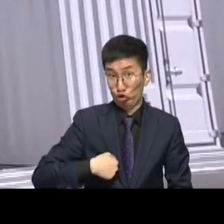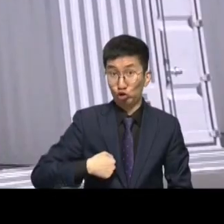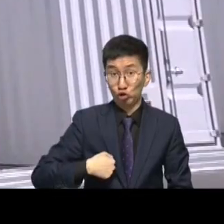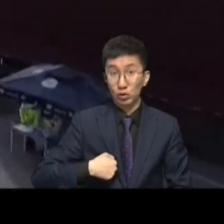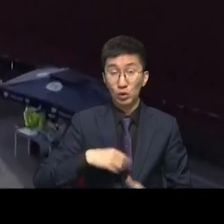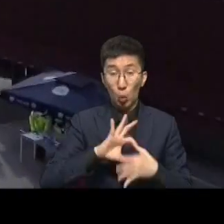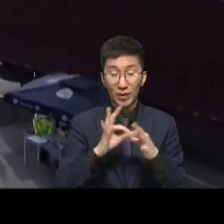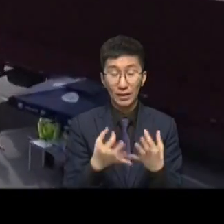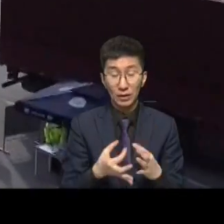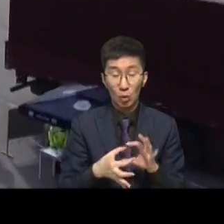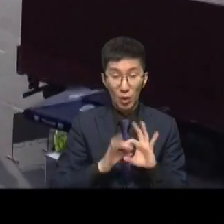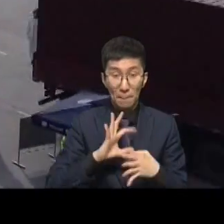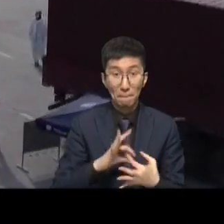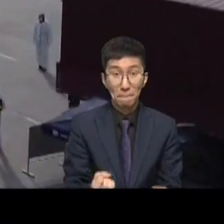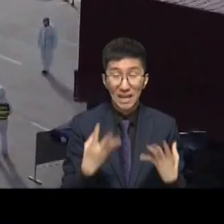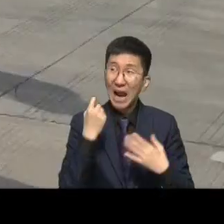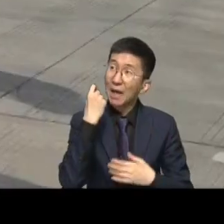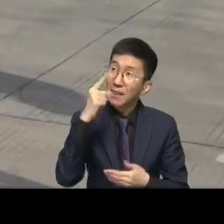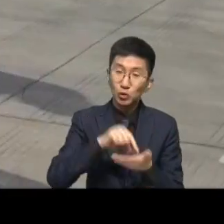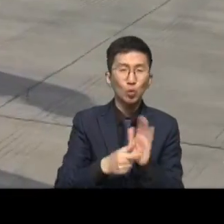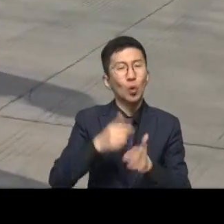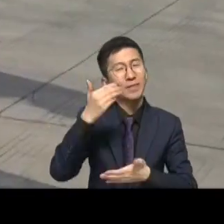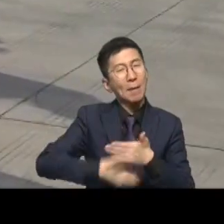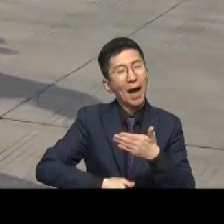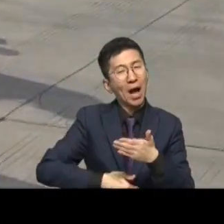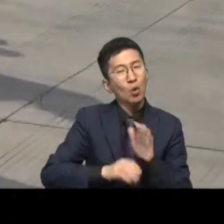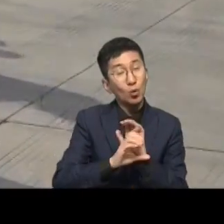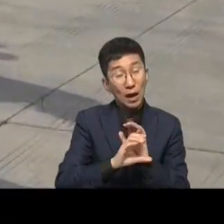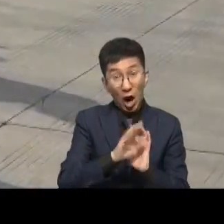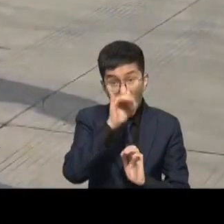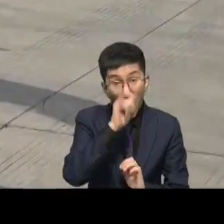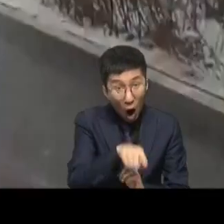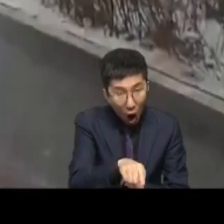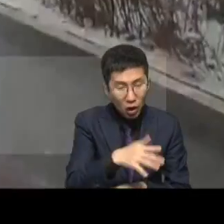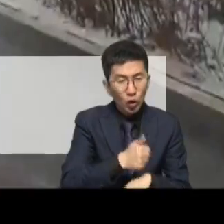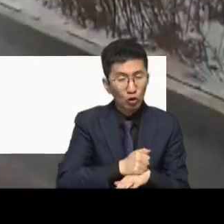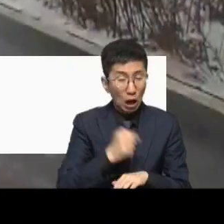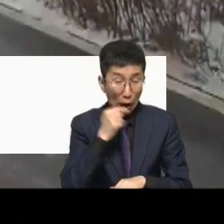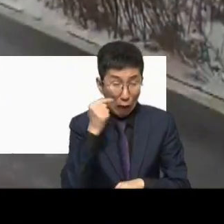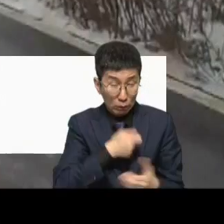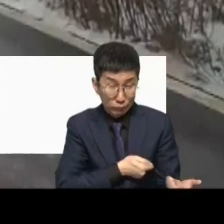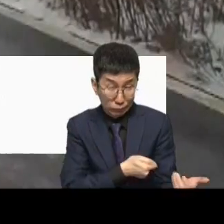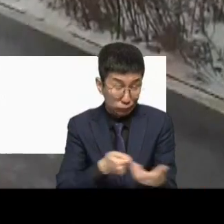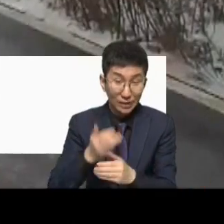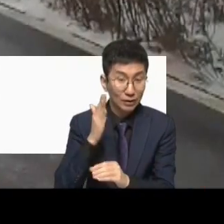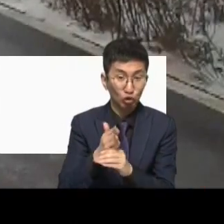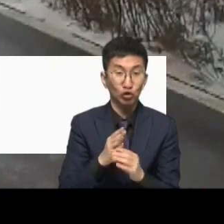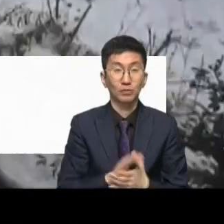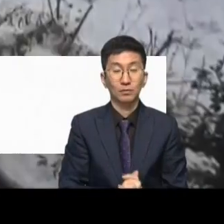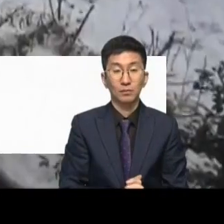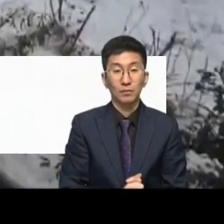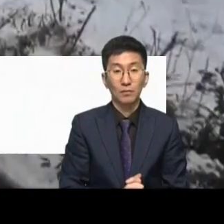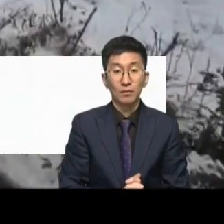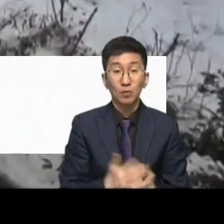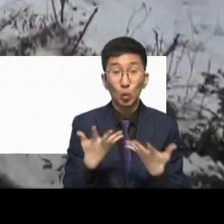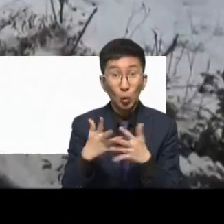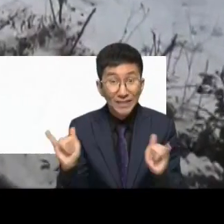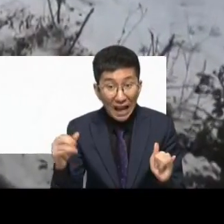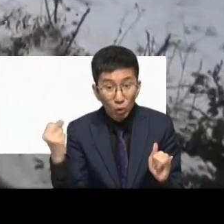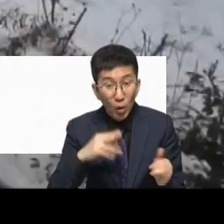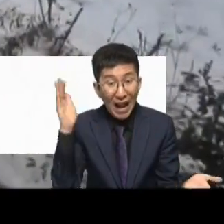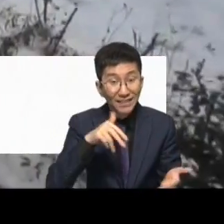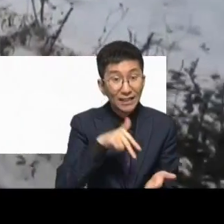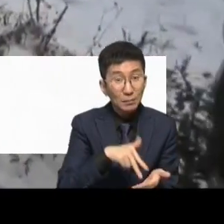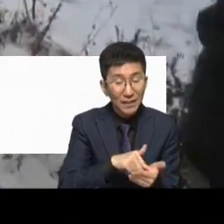감염 사태에 방역당국은 확산 차단 조치를 강화하고 있습니다. 시안에 있는 산시성 정부는 노동자와 학생들에 대해